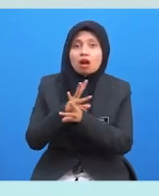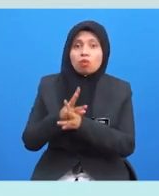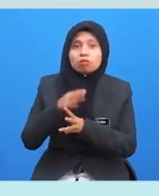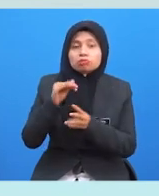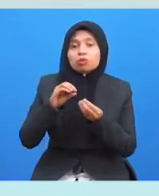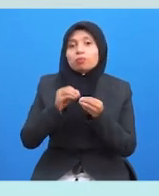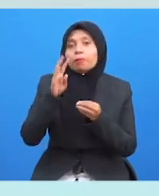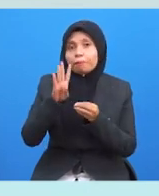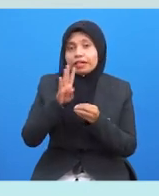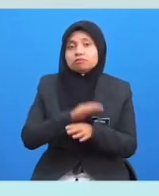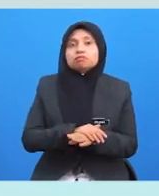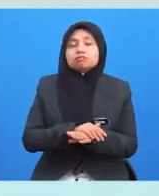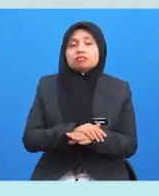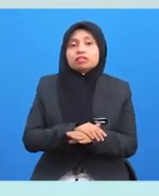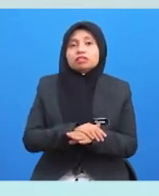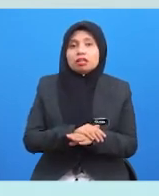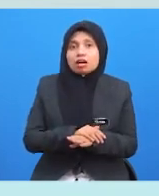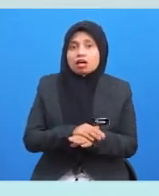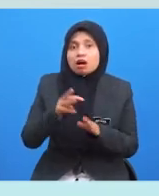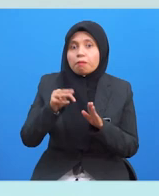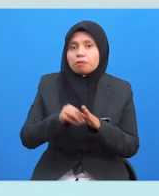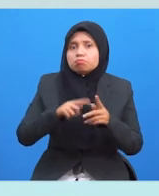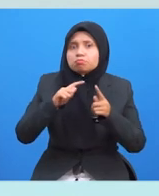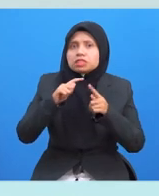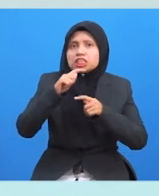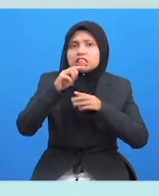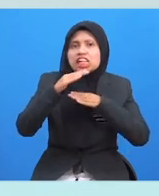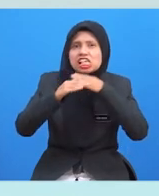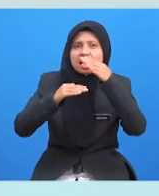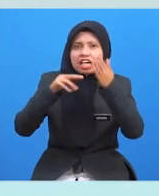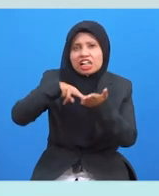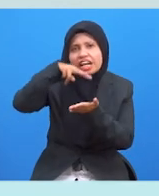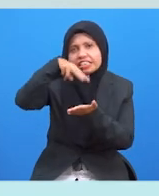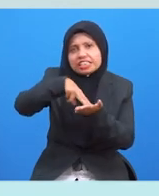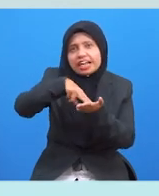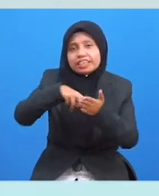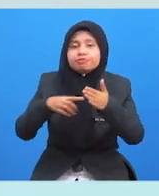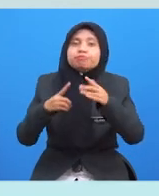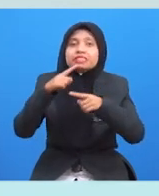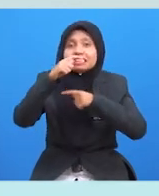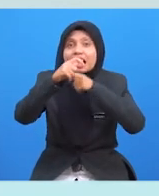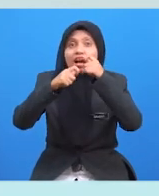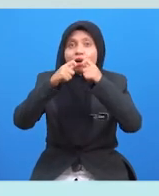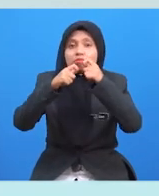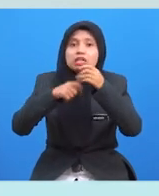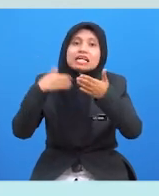yang keempat ialah mempertingkatkan darjah